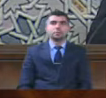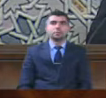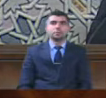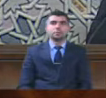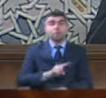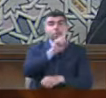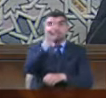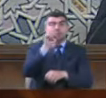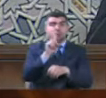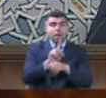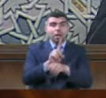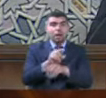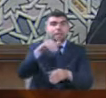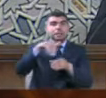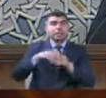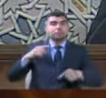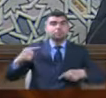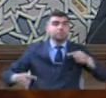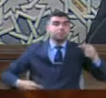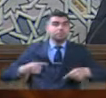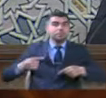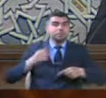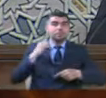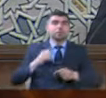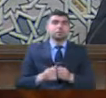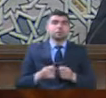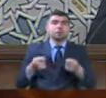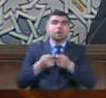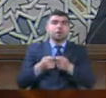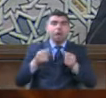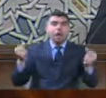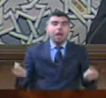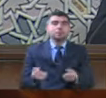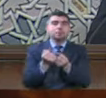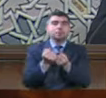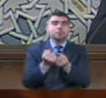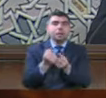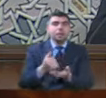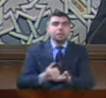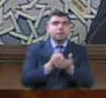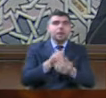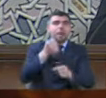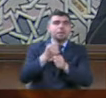لفريق الأصالة والمعاصرة، تقييم السياسات العامة المتبعة في مجال إنعاش التشغيل.